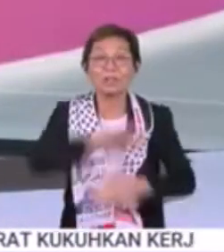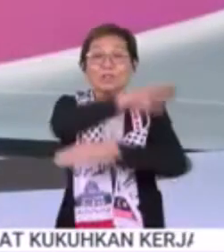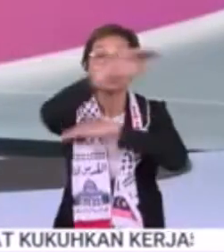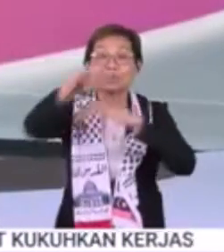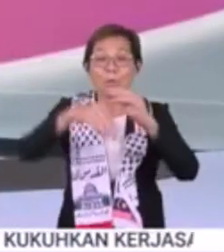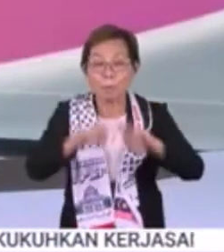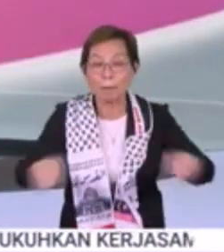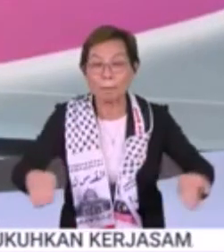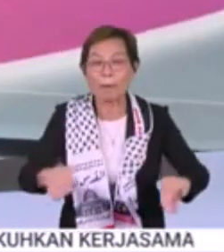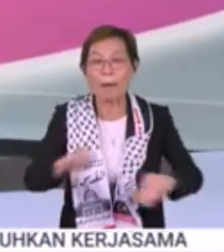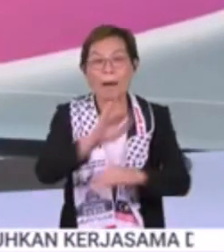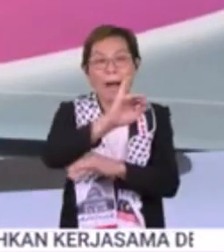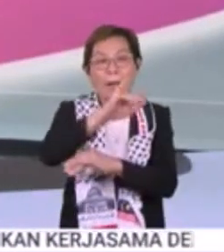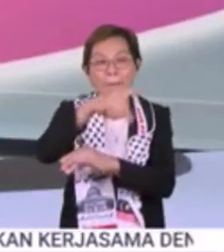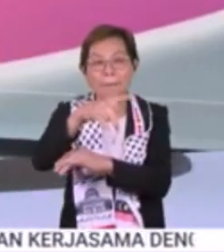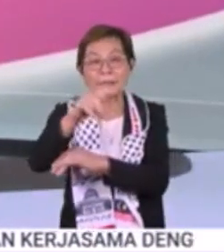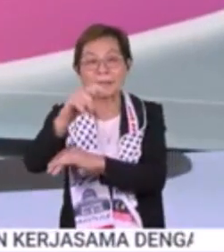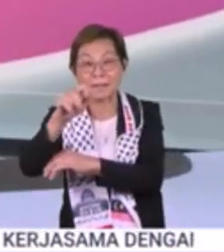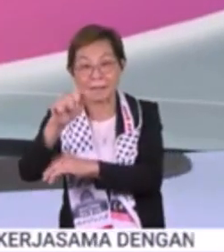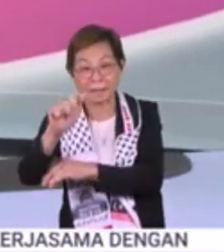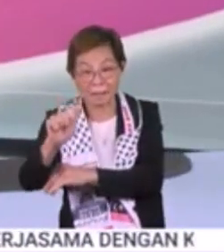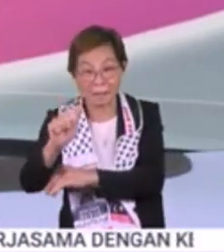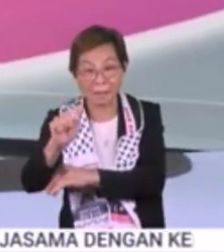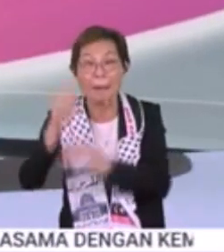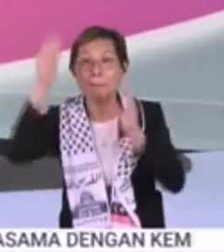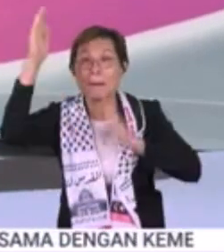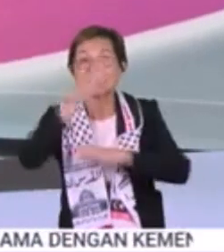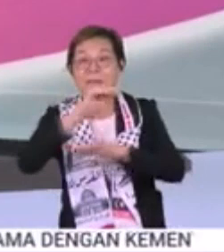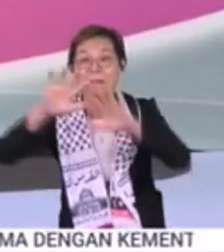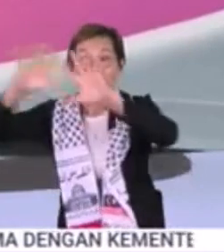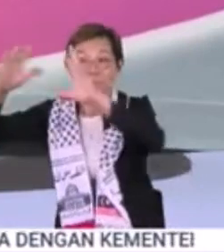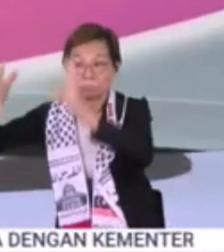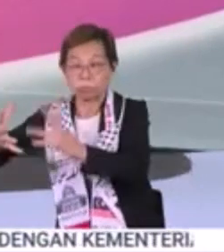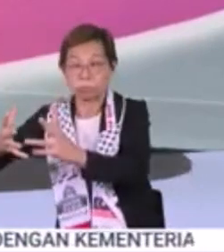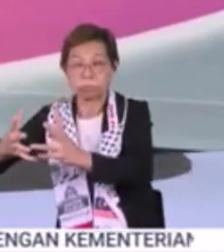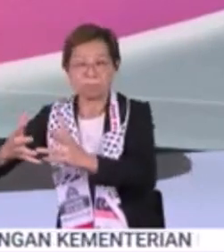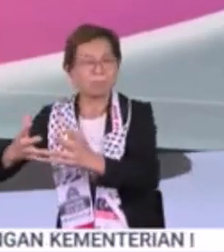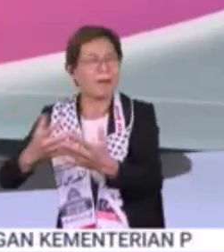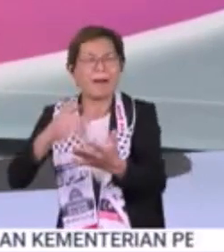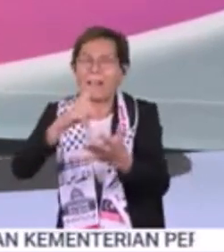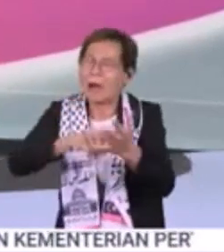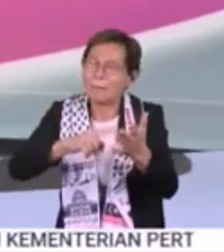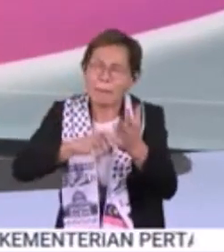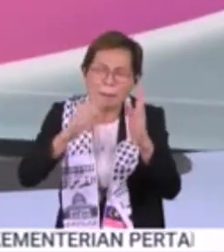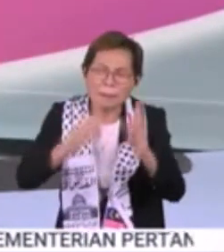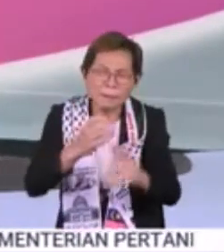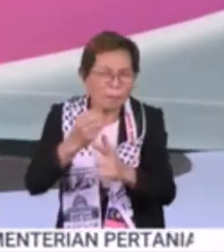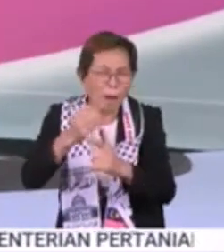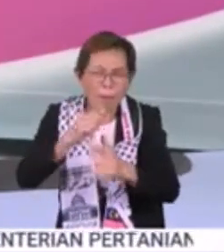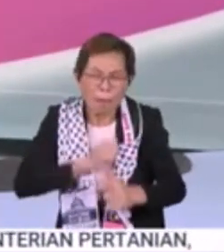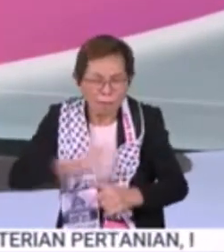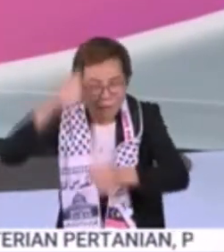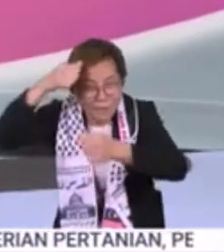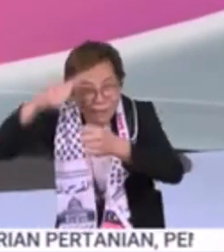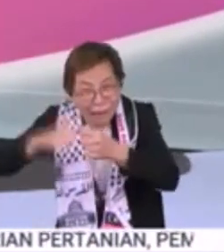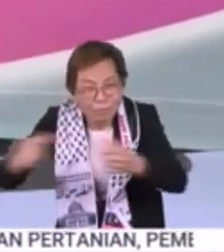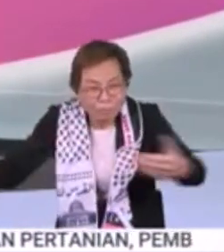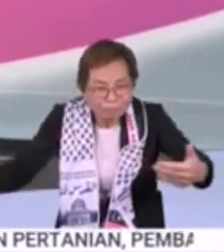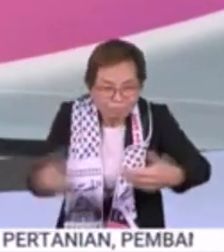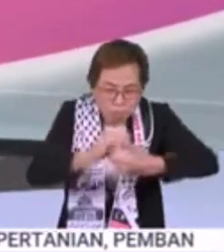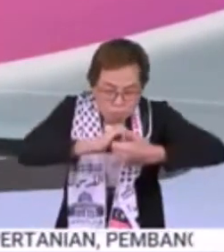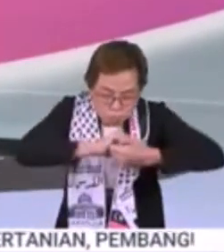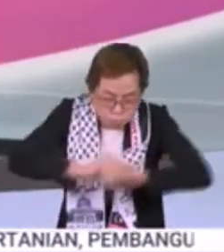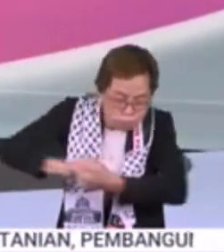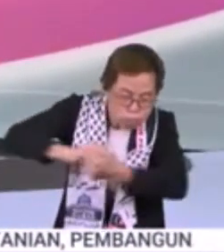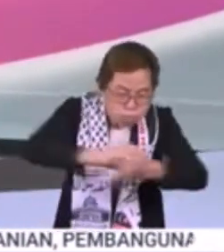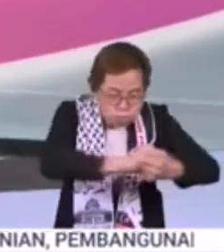Semua pelajar institusi pengajian tinggi IPT tempatan dan antarabangsa tanpa mengira bangsa serta agama diingatkan untuk mengeratkan